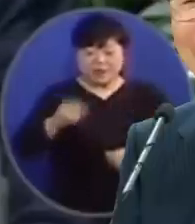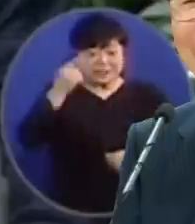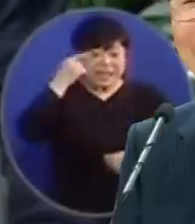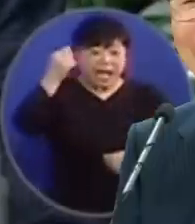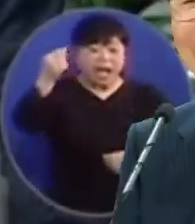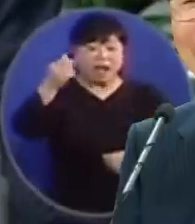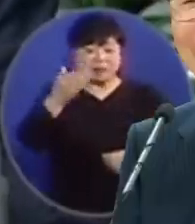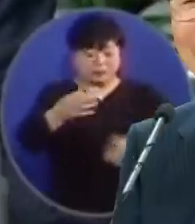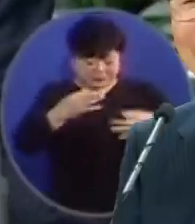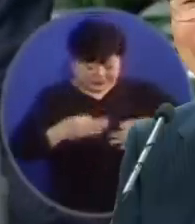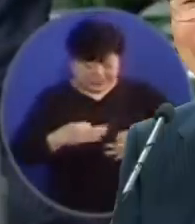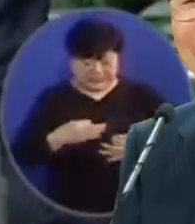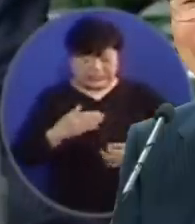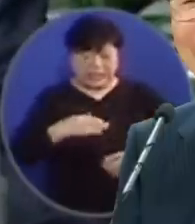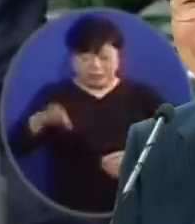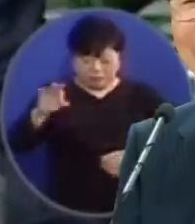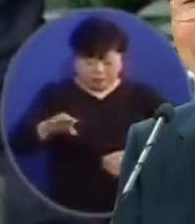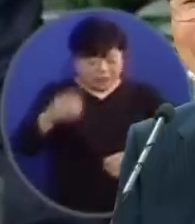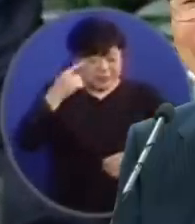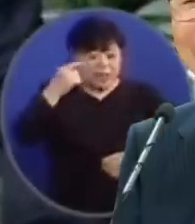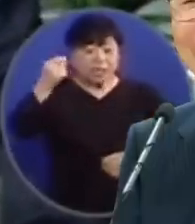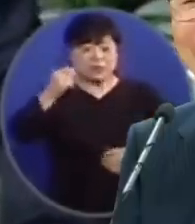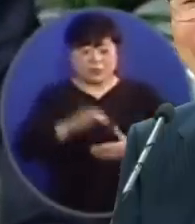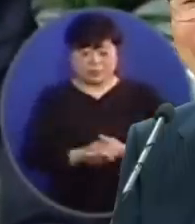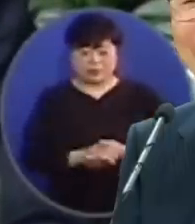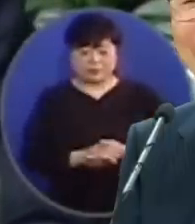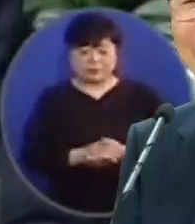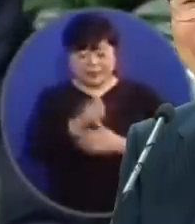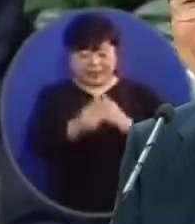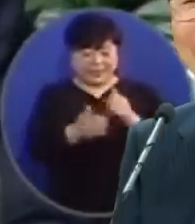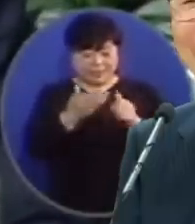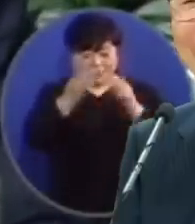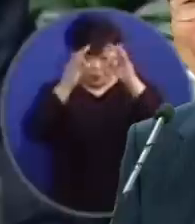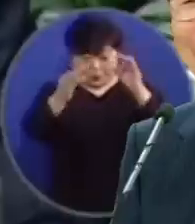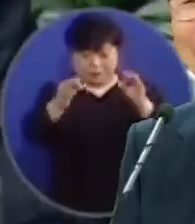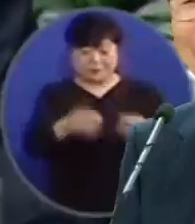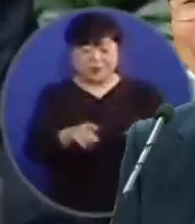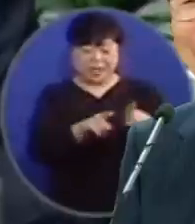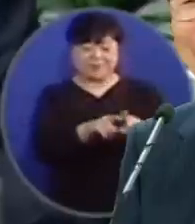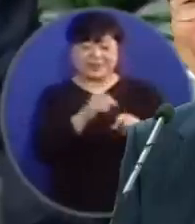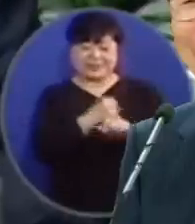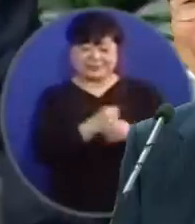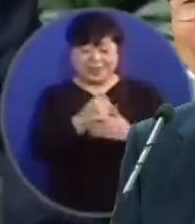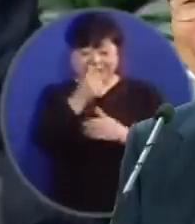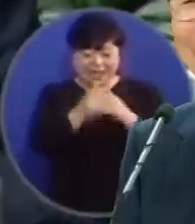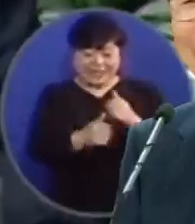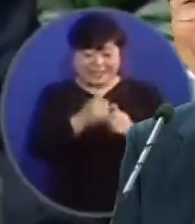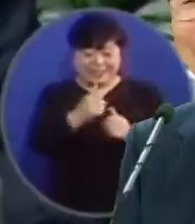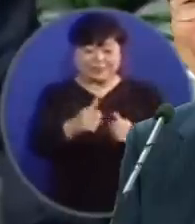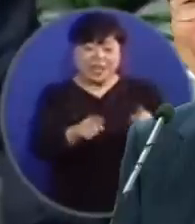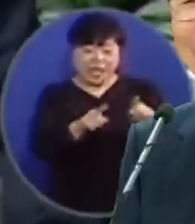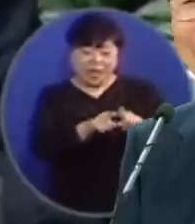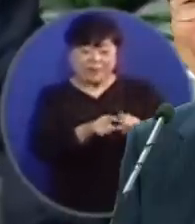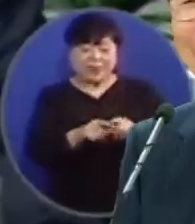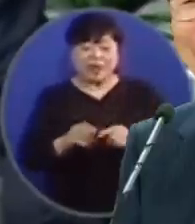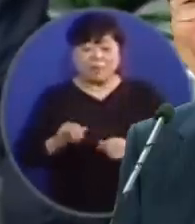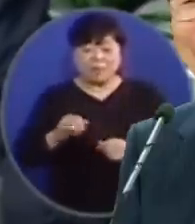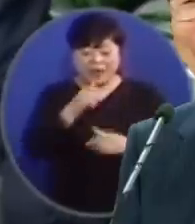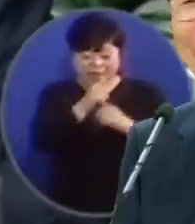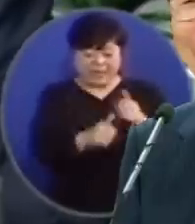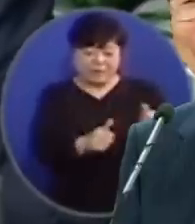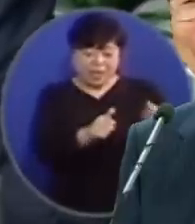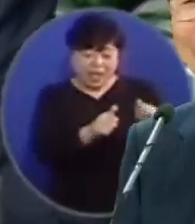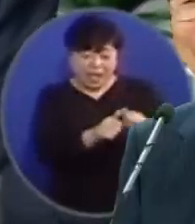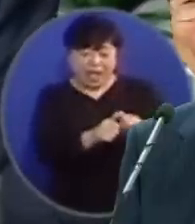생각하고 여러분 자신이 지렁이로 생각하더라도 하나님이 같이 계심으로 하나님 함께한 버러지,